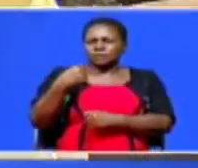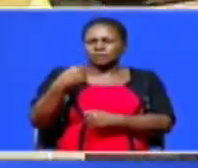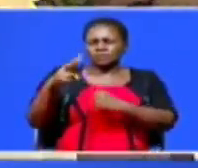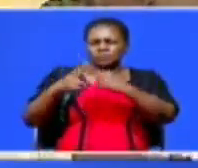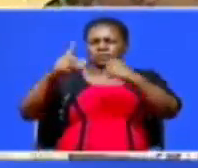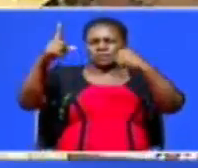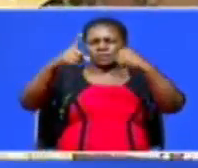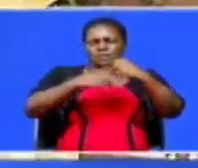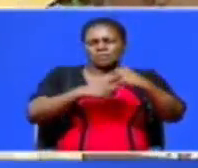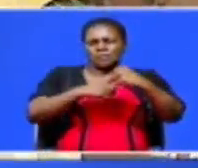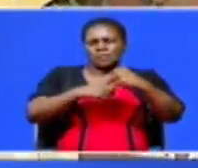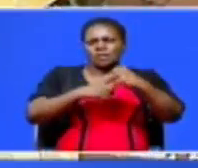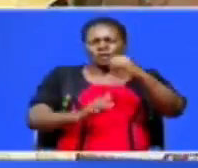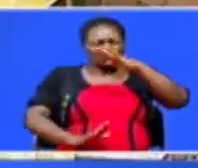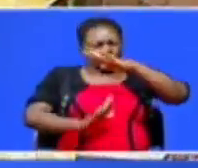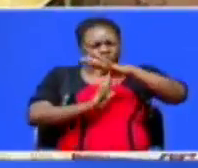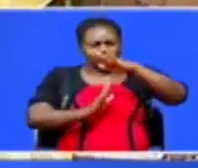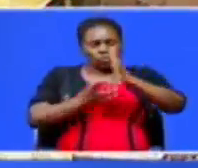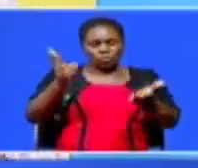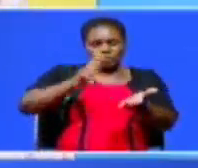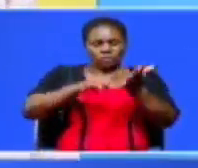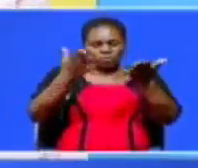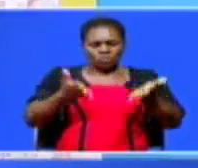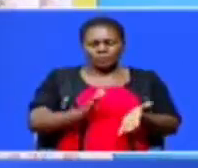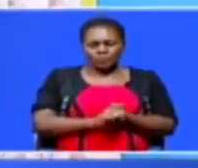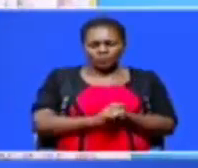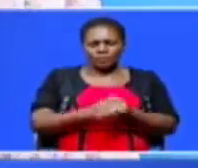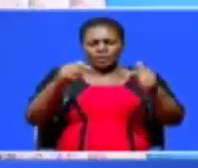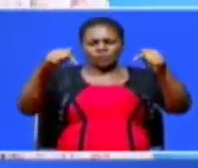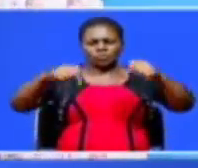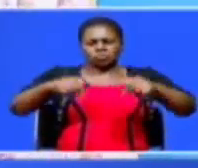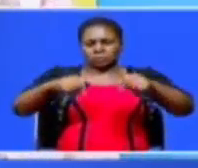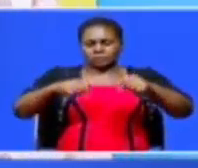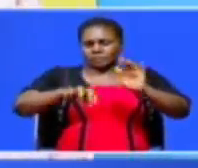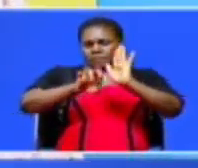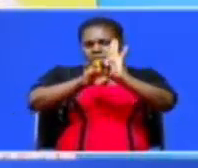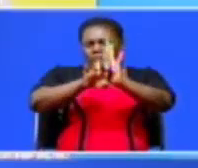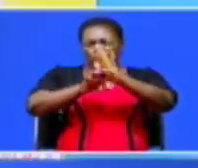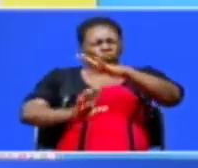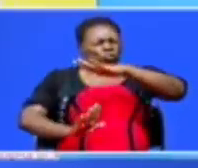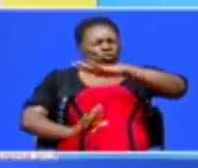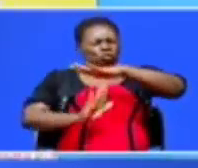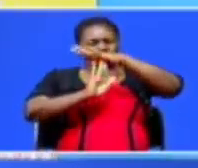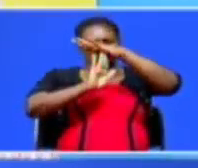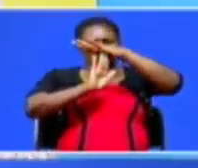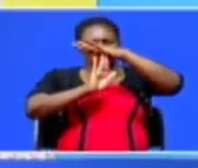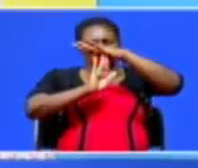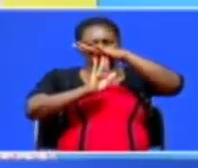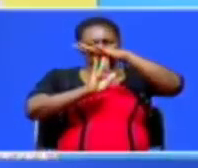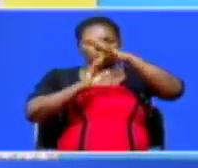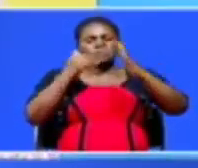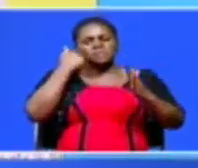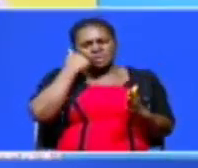2,767 baada ya visa vya juu zaidi kuripotiwa nchini. In today for example is our highest ever